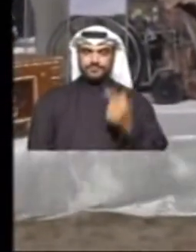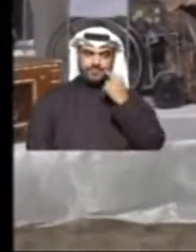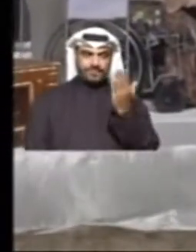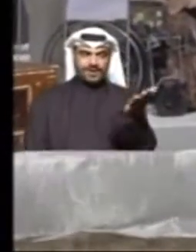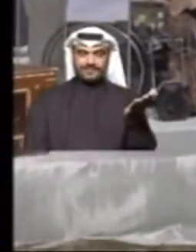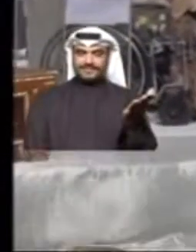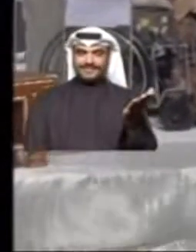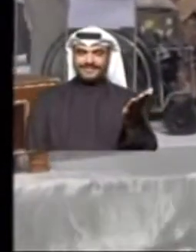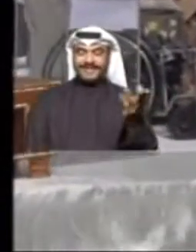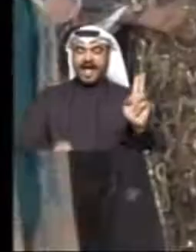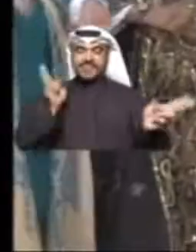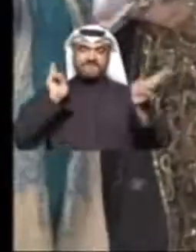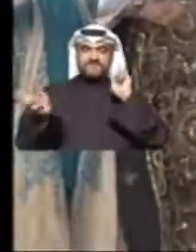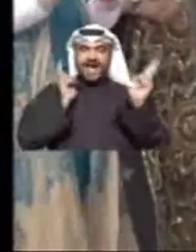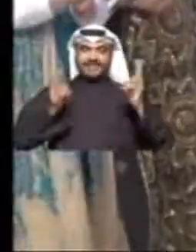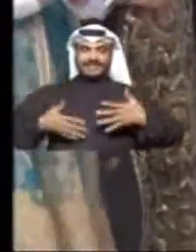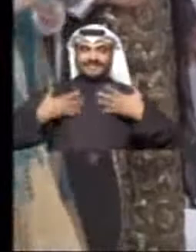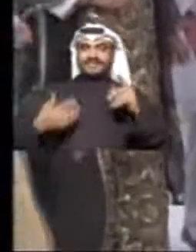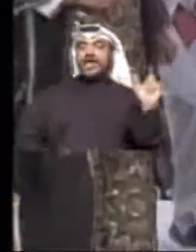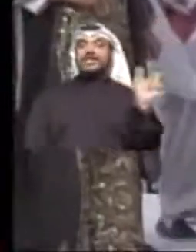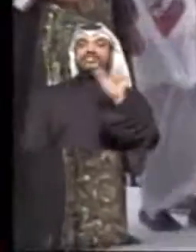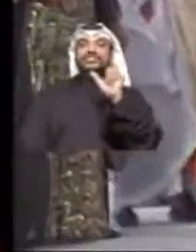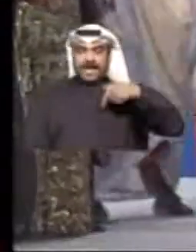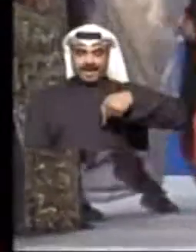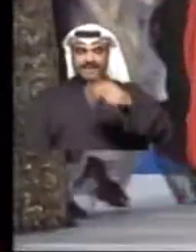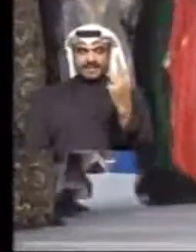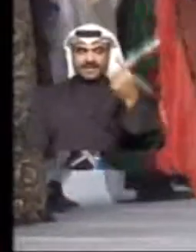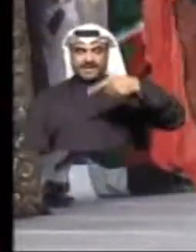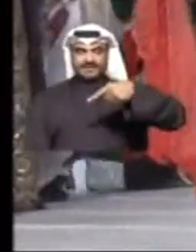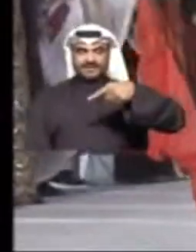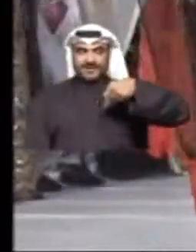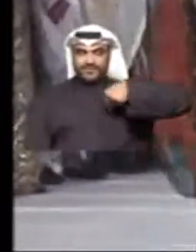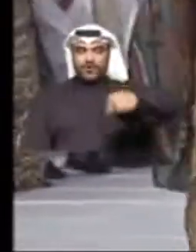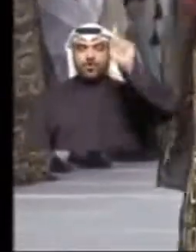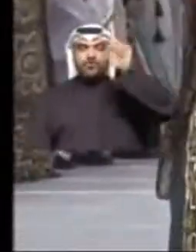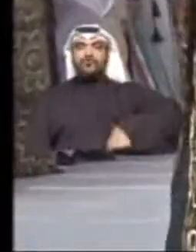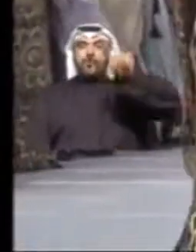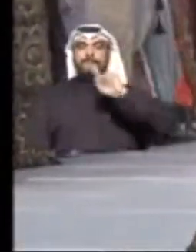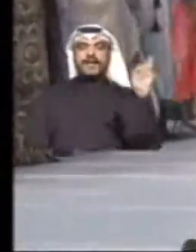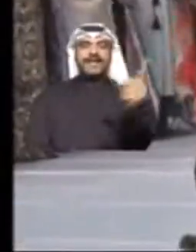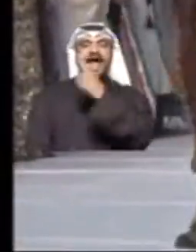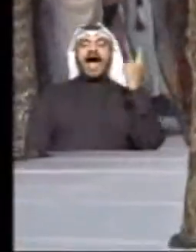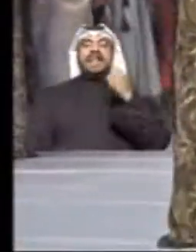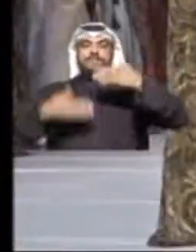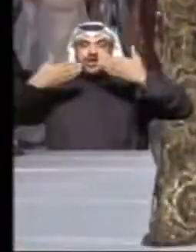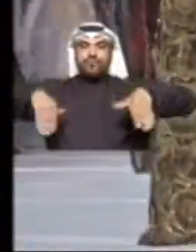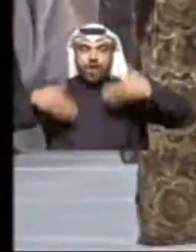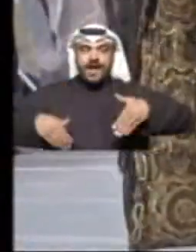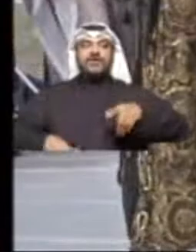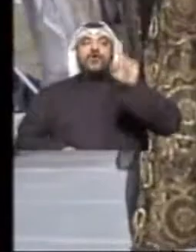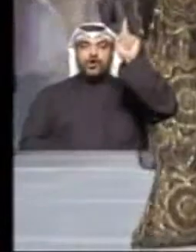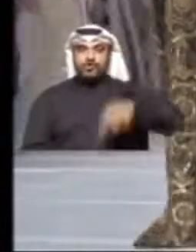فعاليات كثيرة يشهدها شهر ديسمبر لفئة ذوي الإعاقة، مرورا باليوم العالمي للمعاقين إلى اليوم العربي